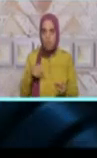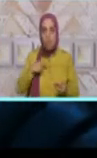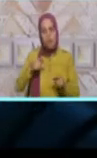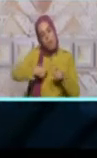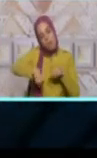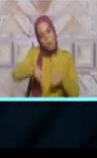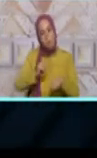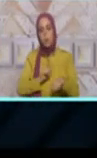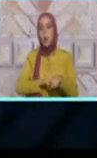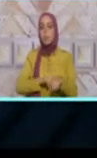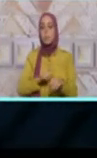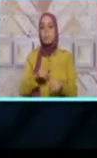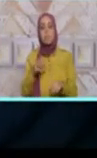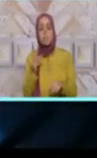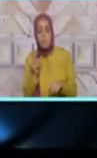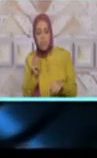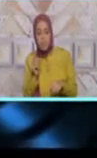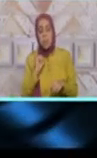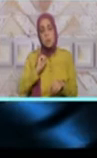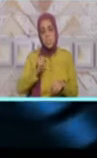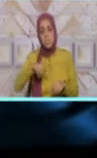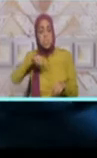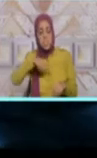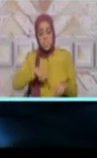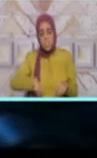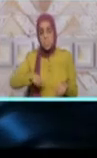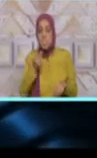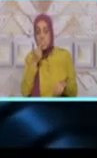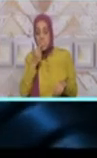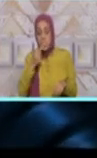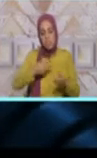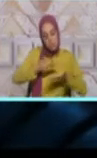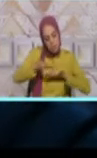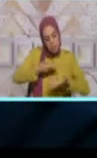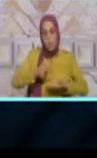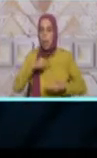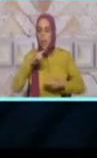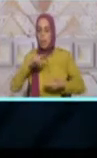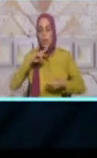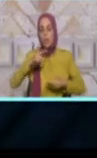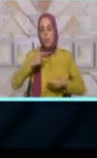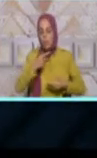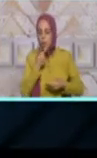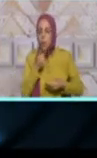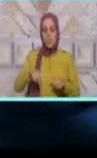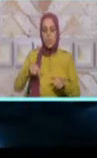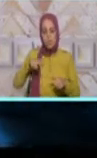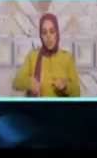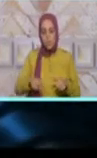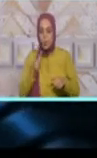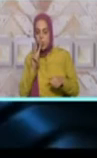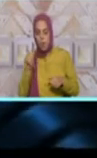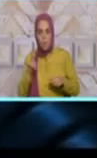مدى عقود يمكن 50 60 سنه كان الحديث عن ده، ويمكن احنا في اليوم السابق كنا عملنا تحقيقات عن هذا